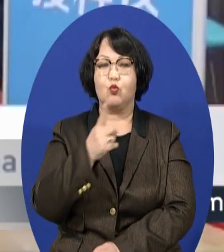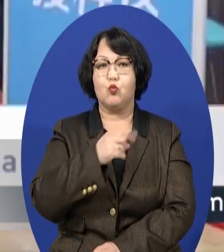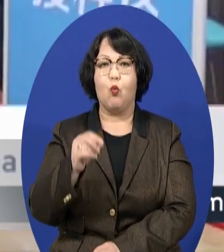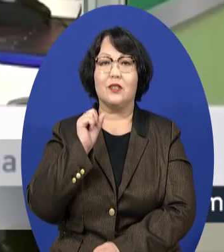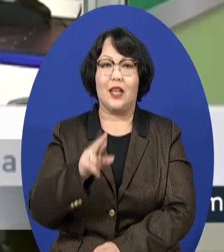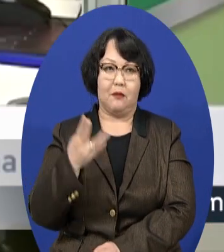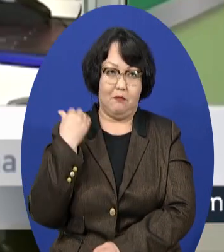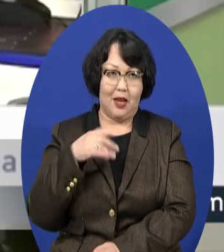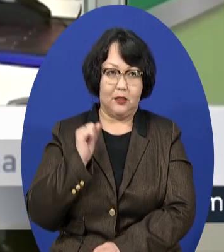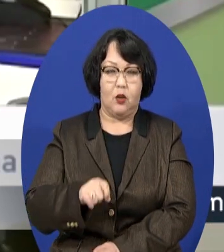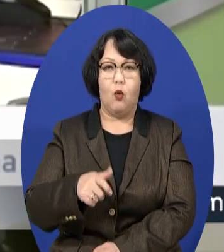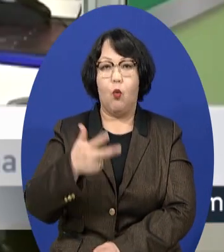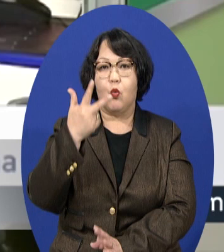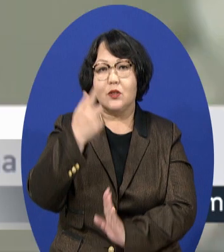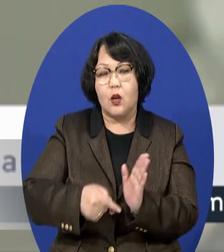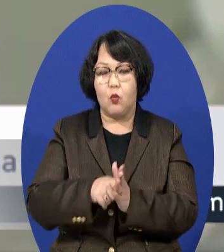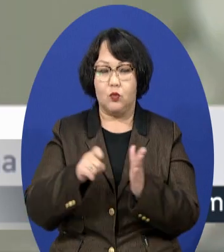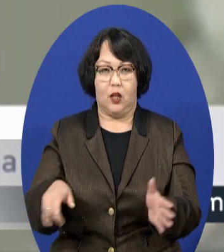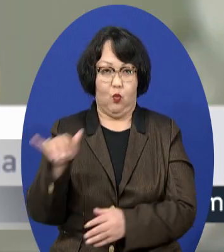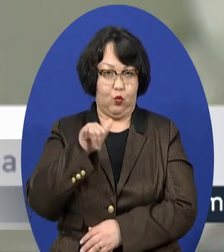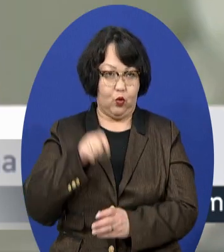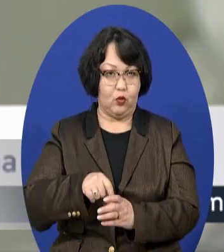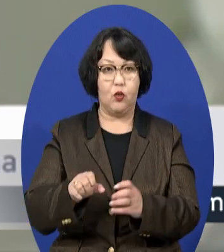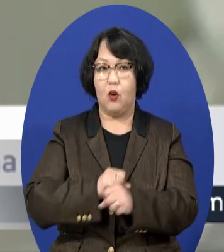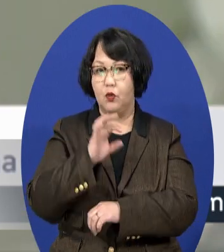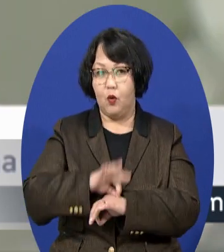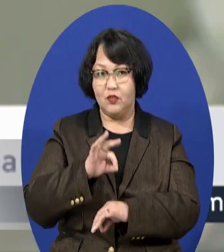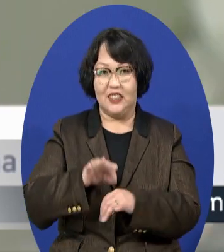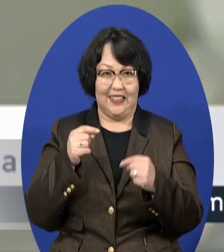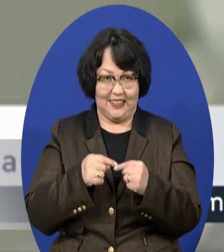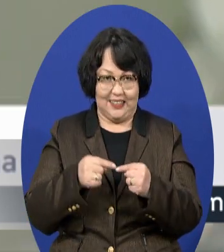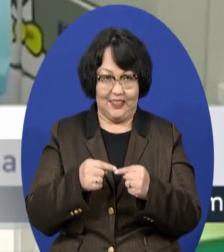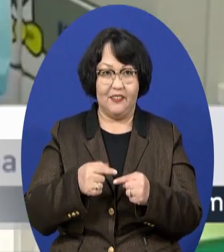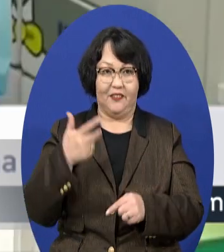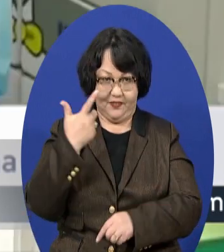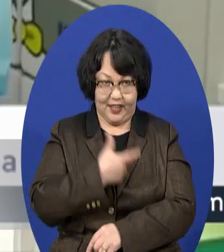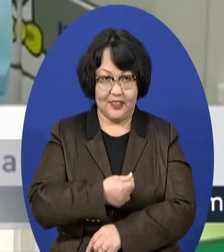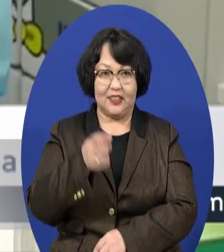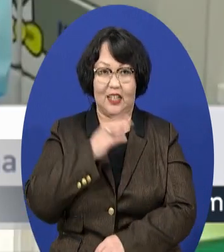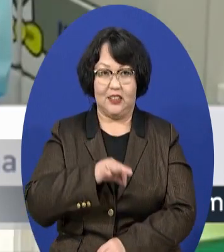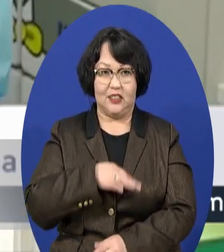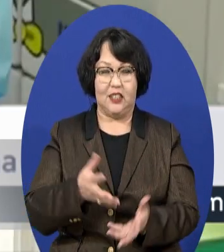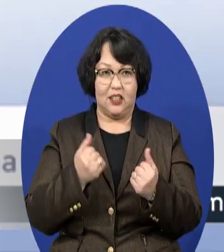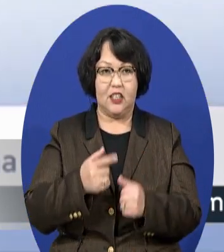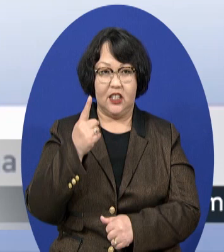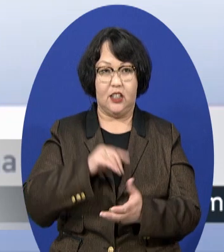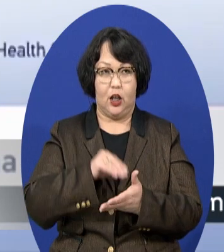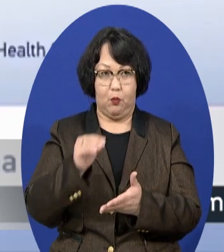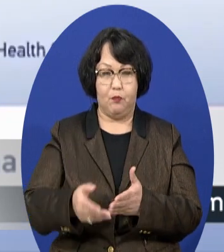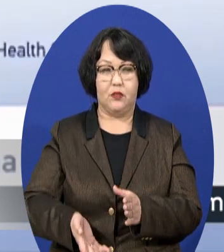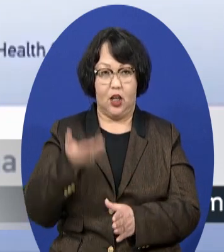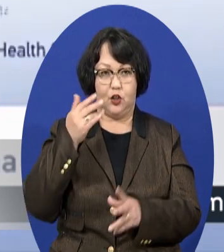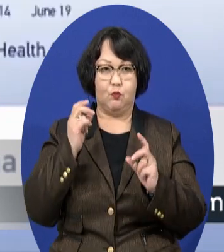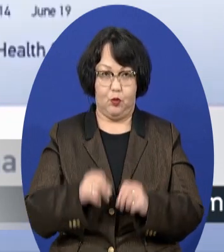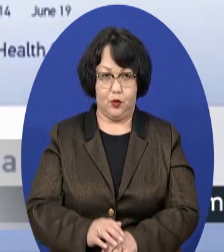байжээ. Тэгвэл 3 сарын дотор тус улсад коронавирусны эсрэг тарилгад ашигласан вакцины тун 1 тэрбумыг даваад байгаа